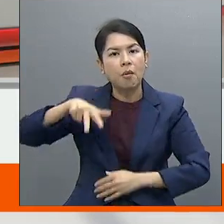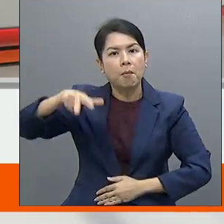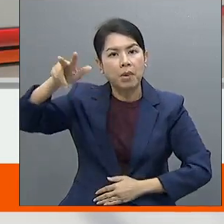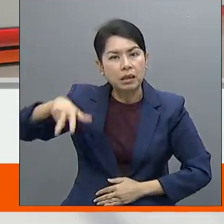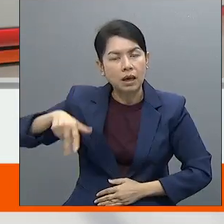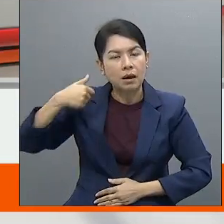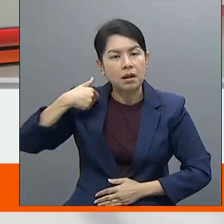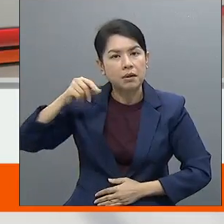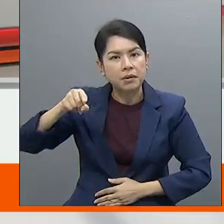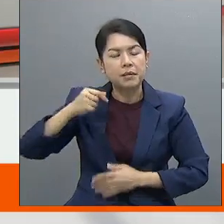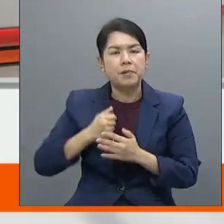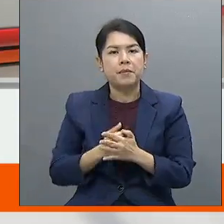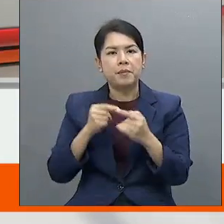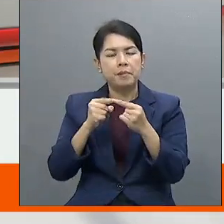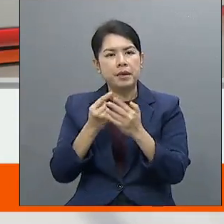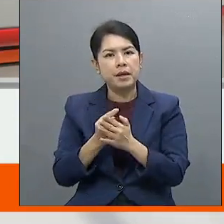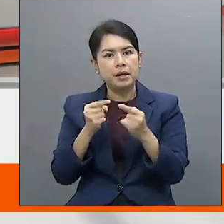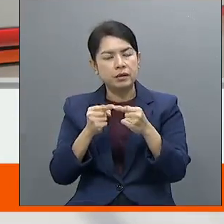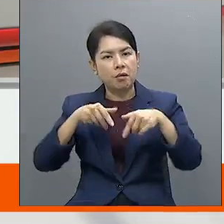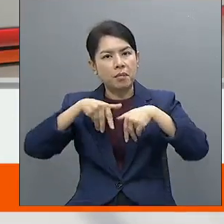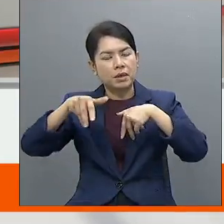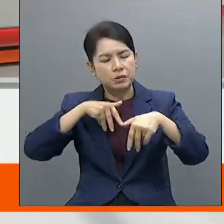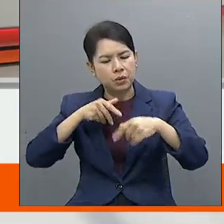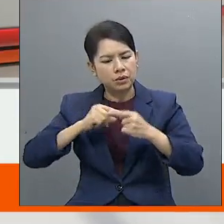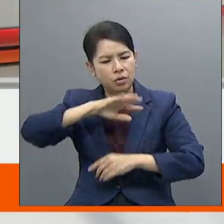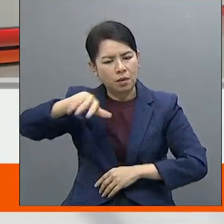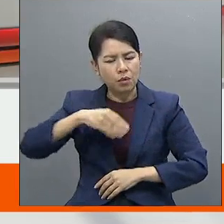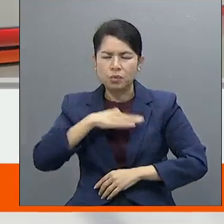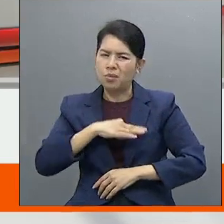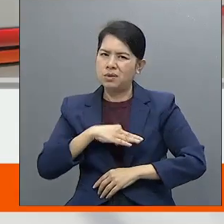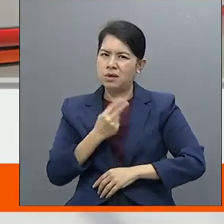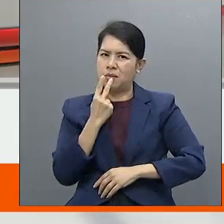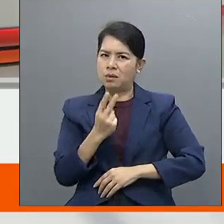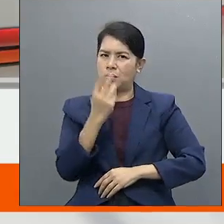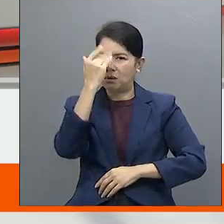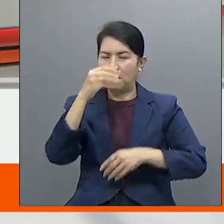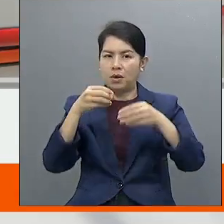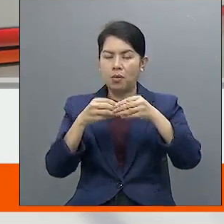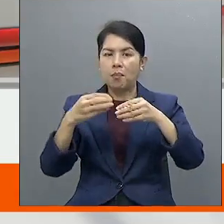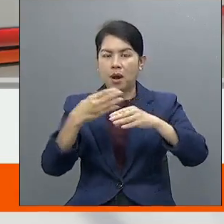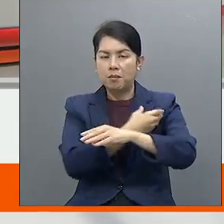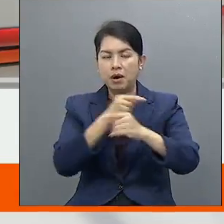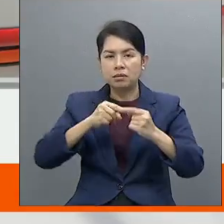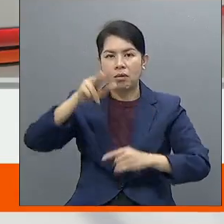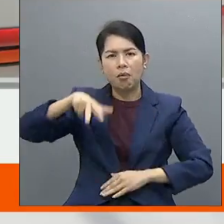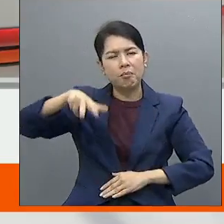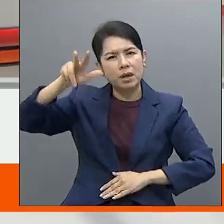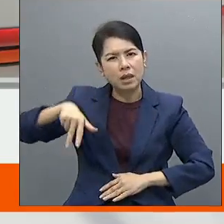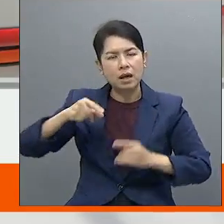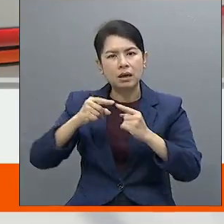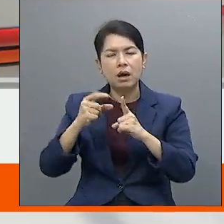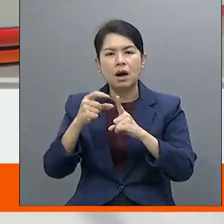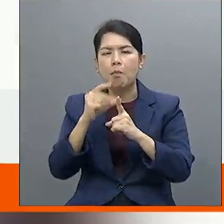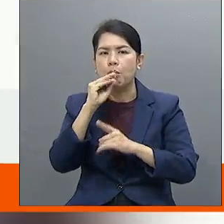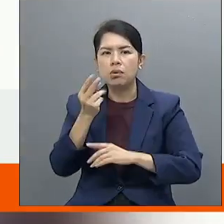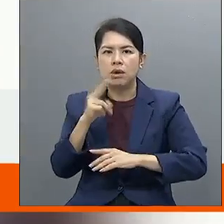ไปทางเพื่อไทยอันนี้อาจารย์มองว่าแรงกดดันดังกล่าวเนี่ยมันน่าจะทำให้เกิดการฉุกคิดได้อย่างที่อาจารย์บอกหรือเปล่าคะ